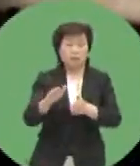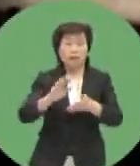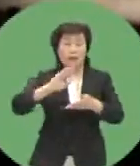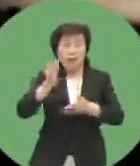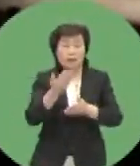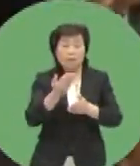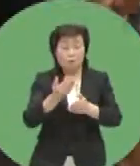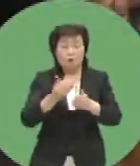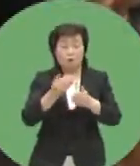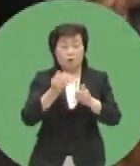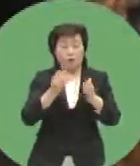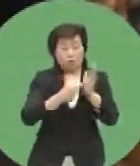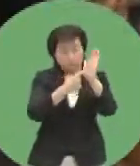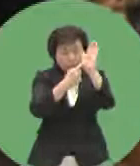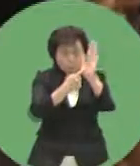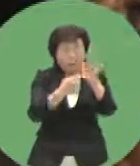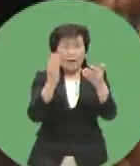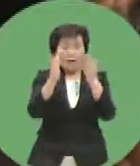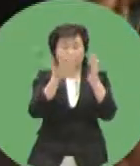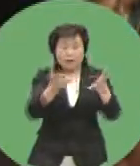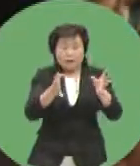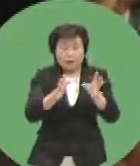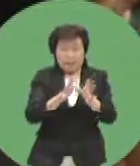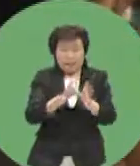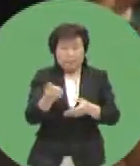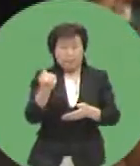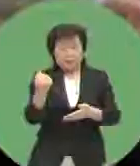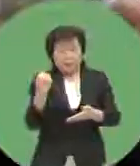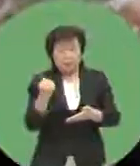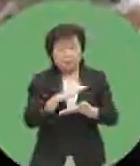たちが豪快で華麗な演舞を披露しました。